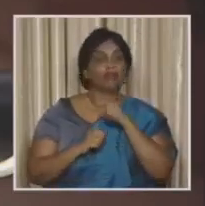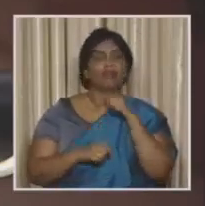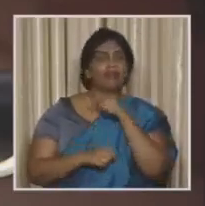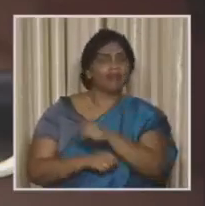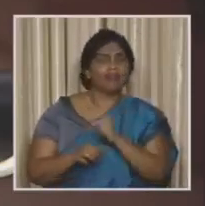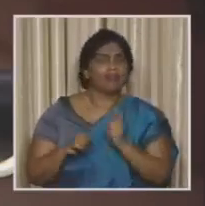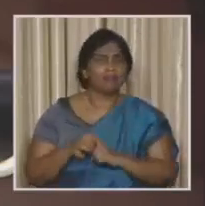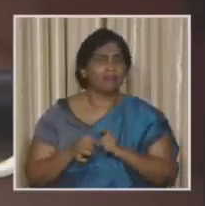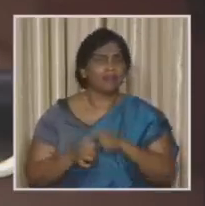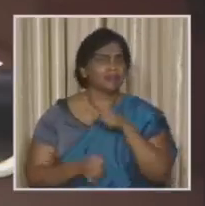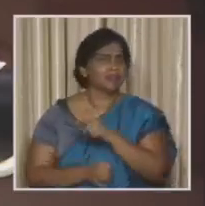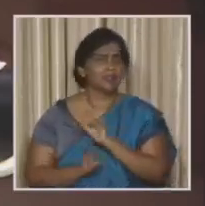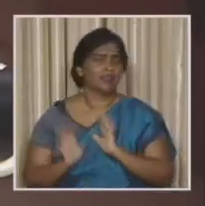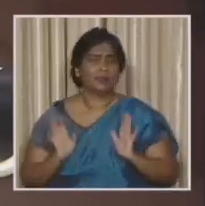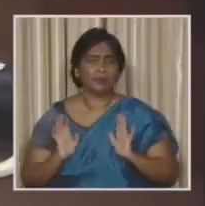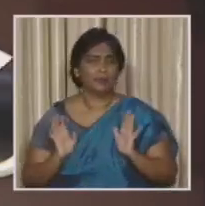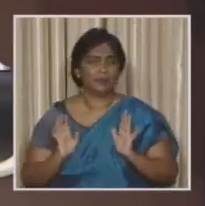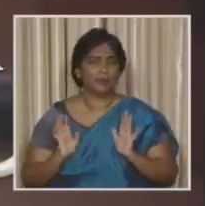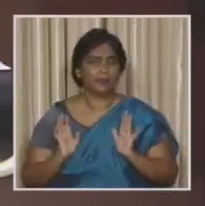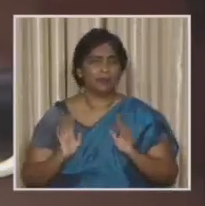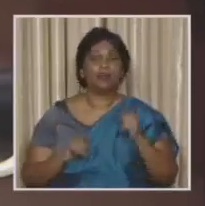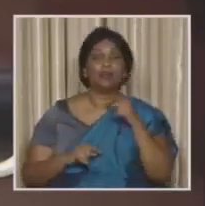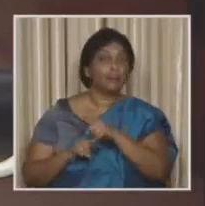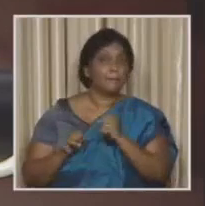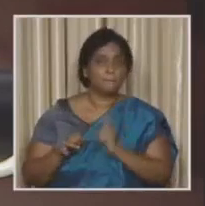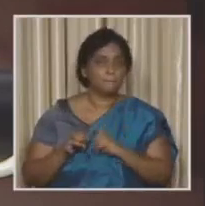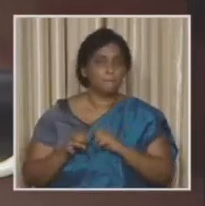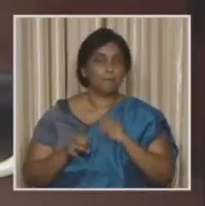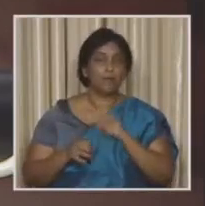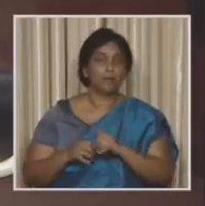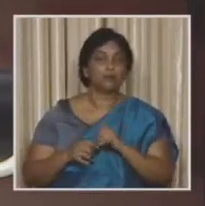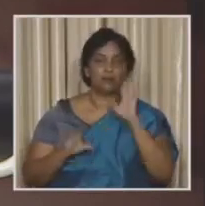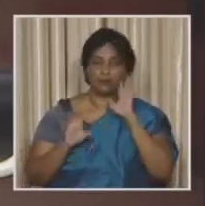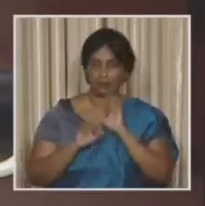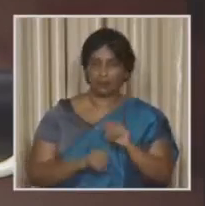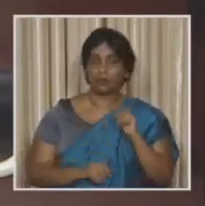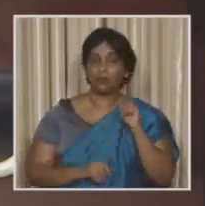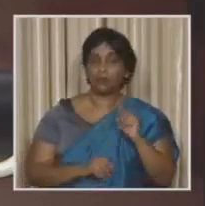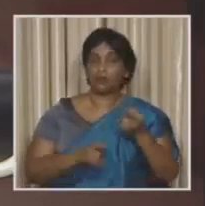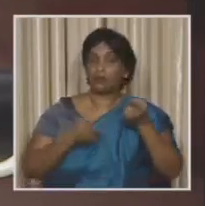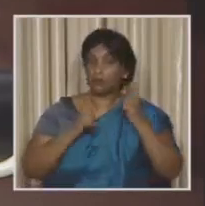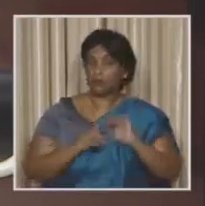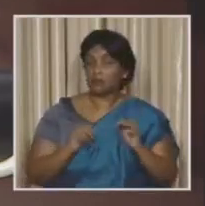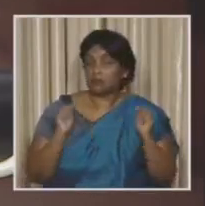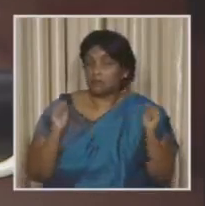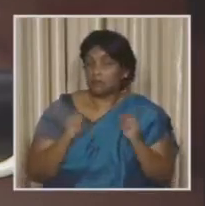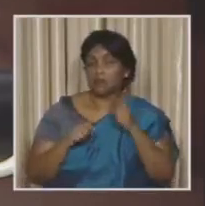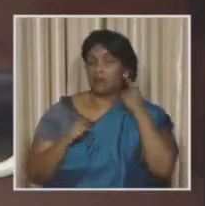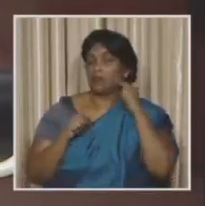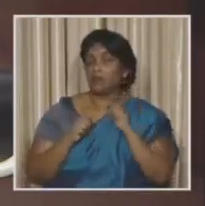ප්‍රශ්නේ තිබෙන්නේ. එතන නෙමෙයි ප්‍රශ්නේ තිබෙන්නේ. ඔහුගේ ප්‍රකාශය. ඊළඟ භයානකමක මොකද්ද?